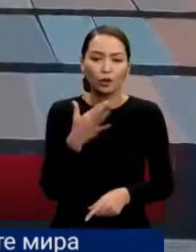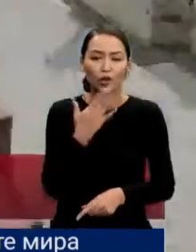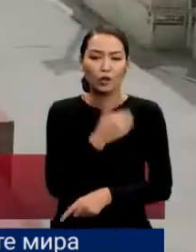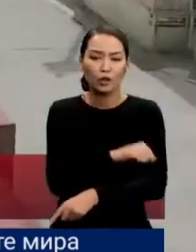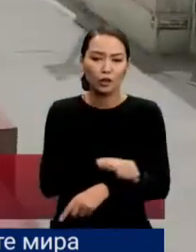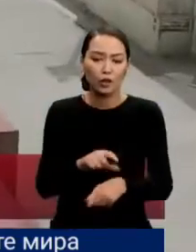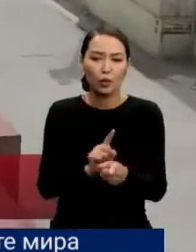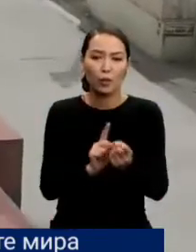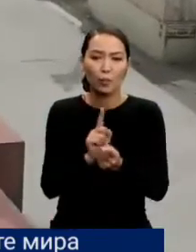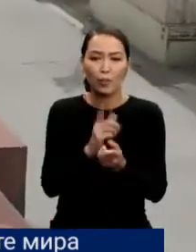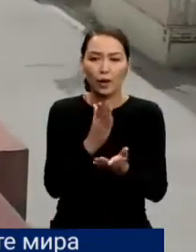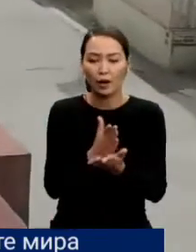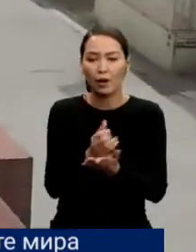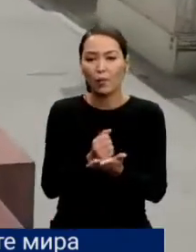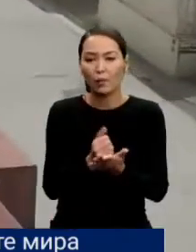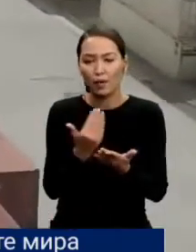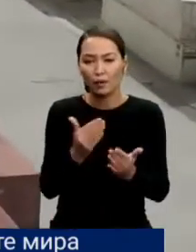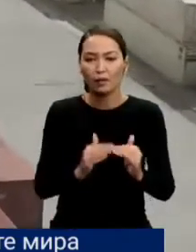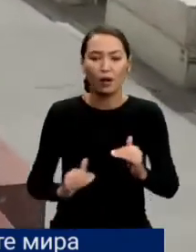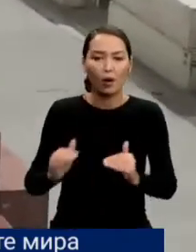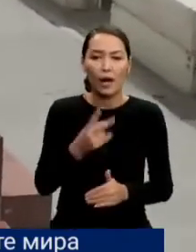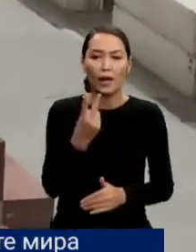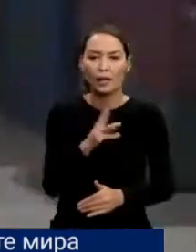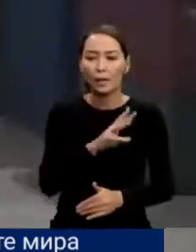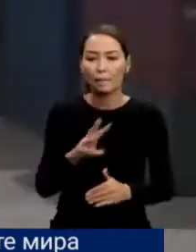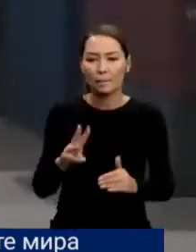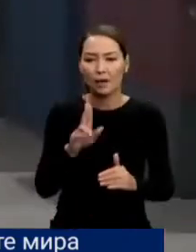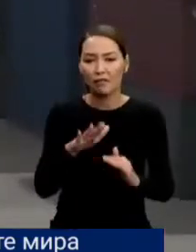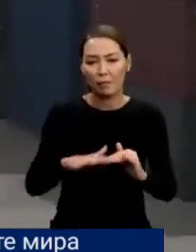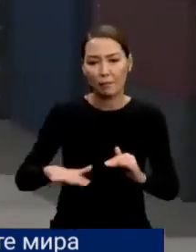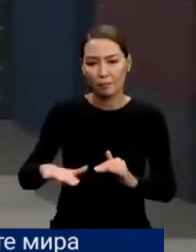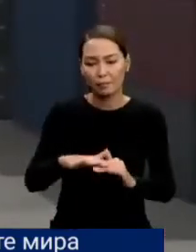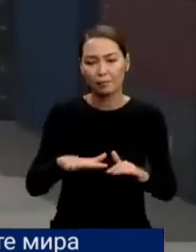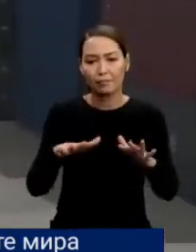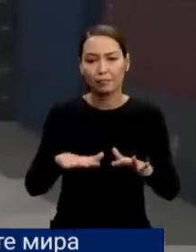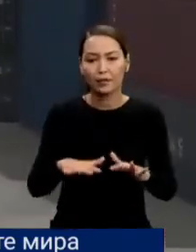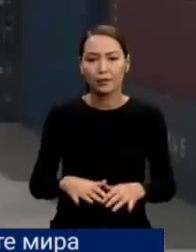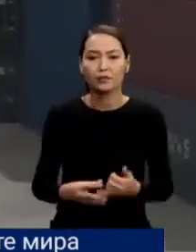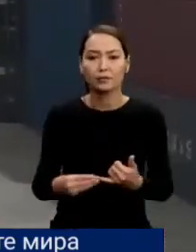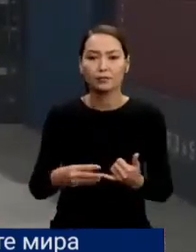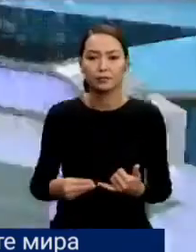платформа бар. Қоймаларының ауданы 2 миллион шаршы метрден асады. Адыл Жанбердиев, Атамекен Бизнес.